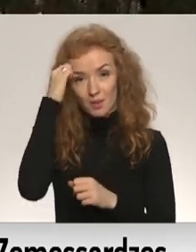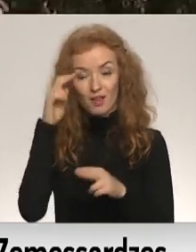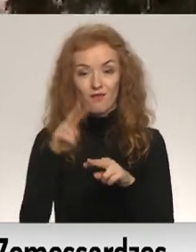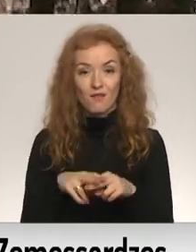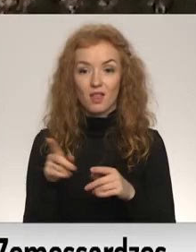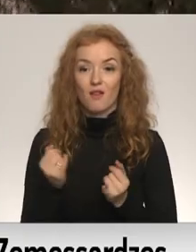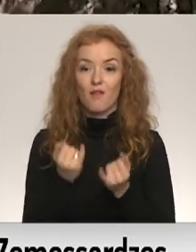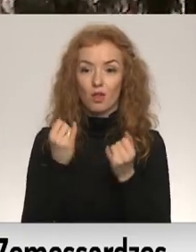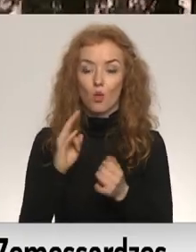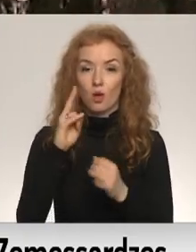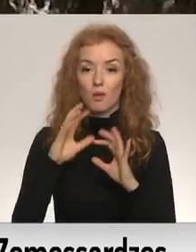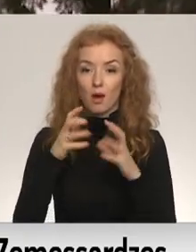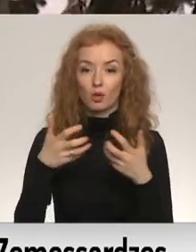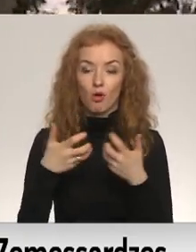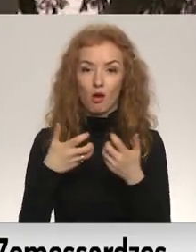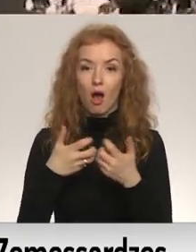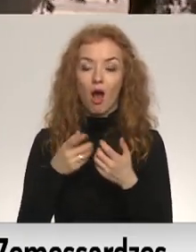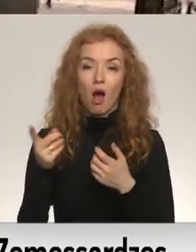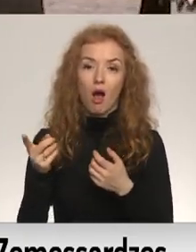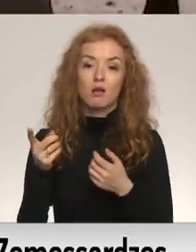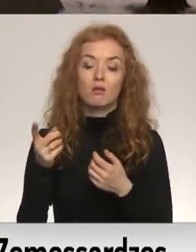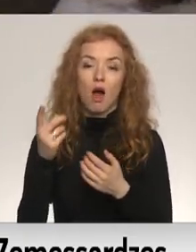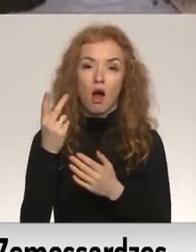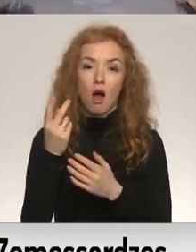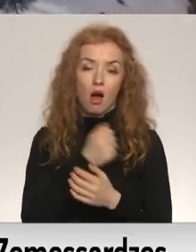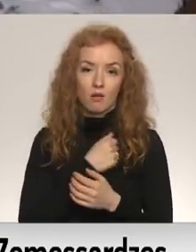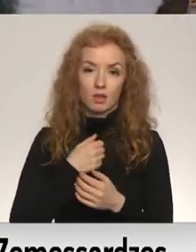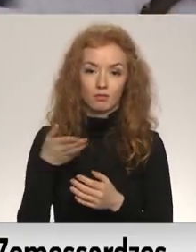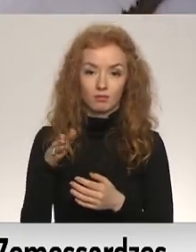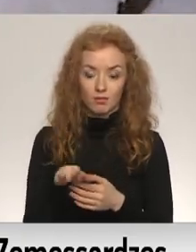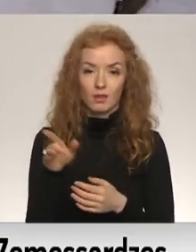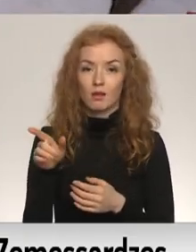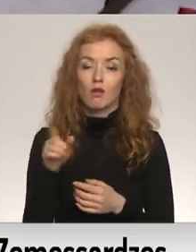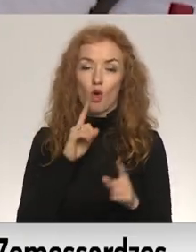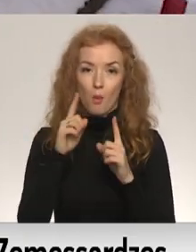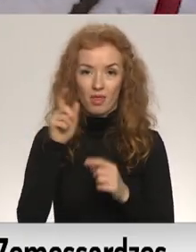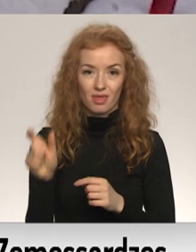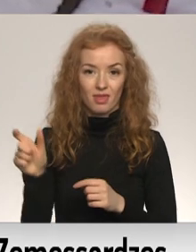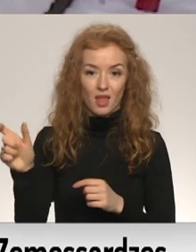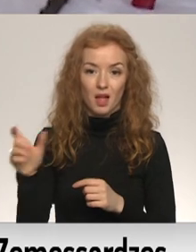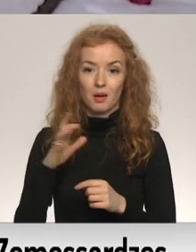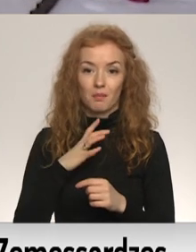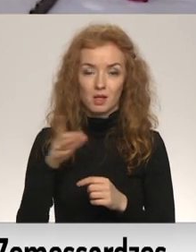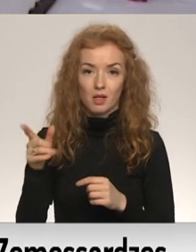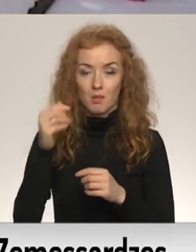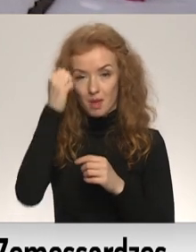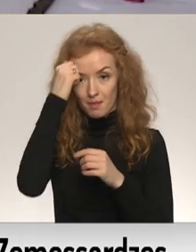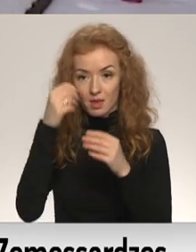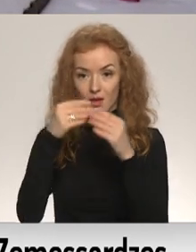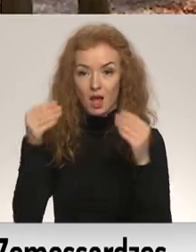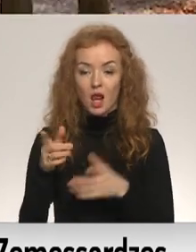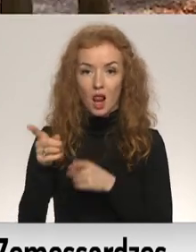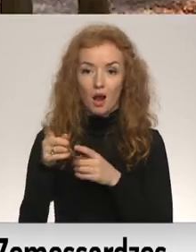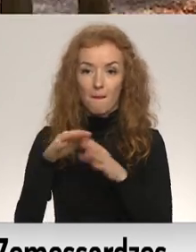kas veltīta otrā pasaules karā kritušajiem sarkanās armijas artilērijas komandieriem, tika demontēta piemiņas zīme